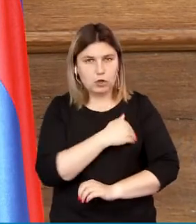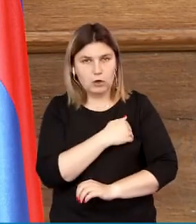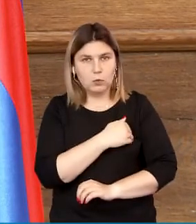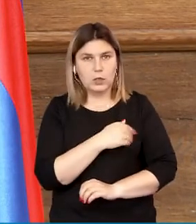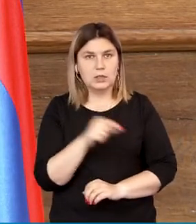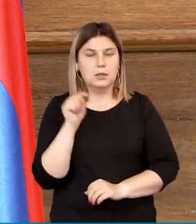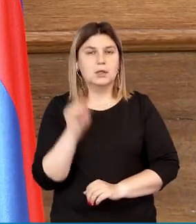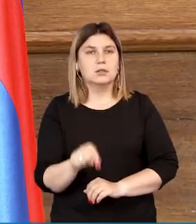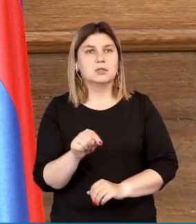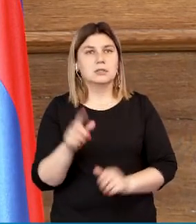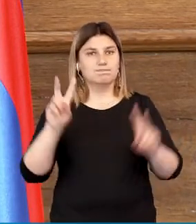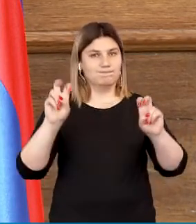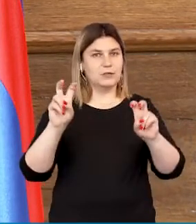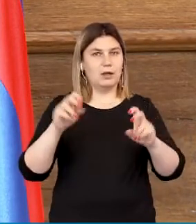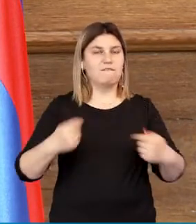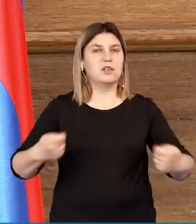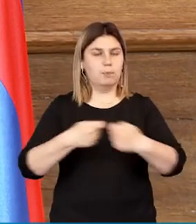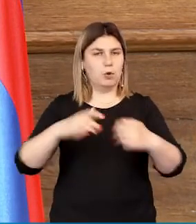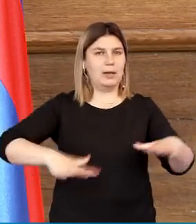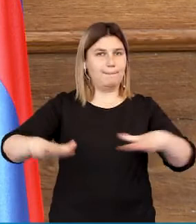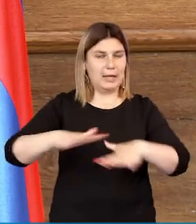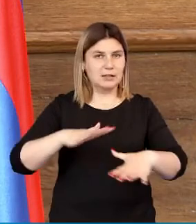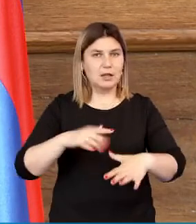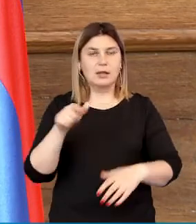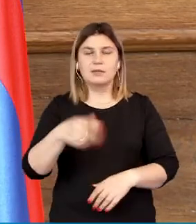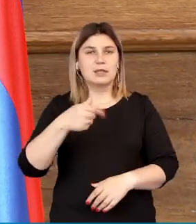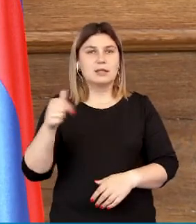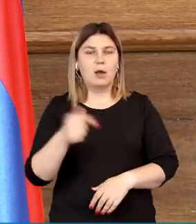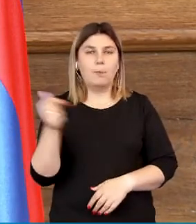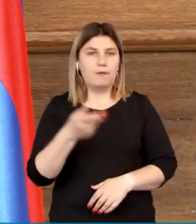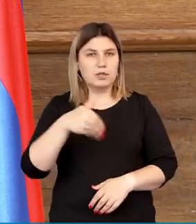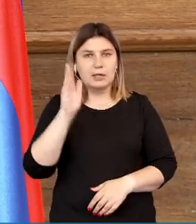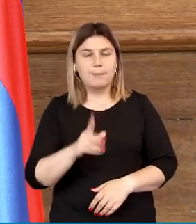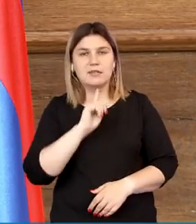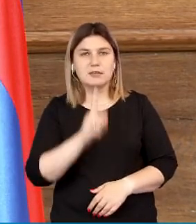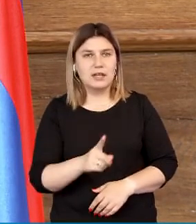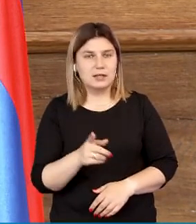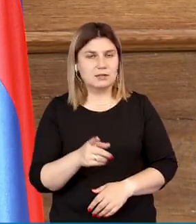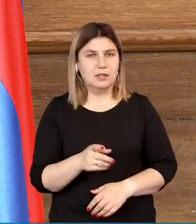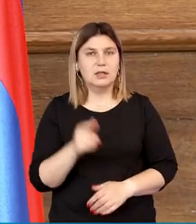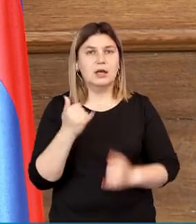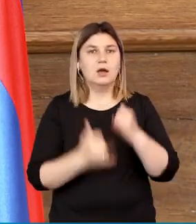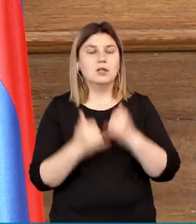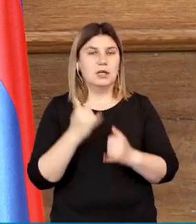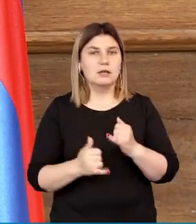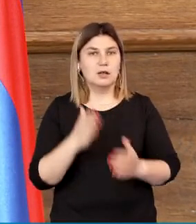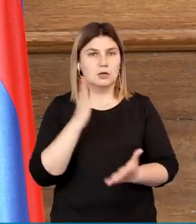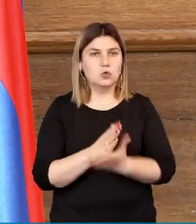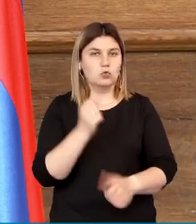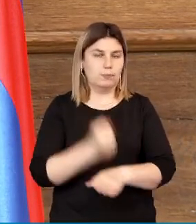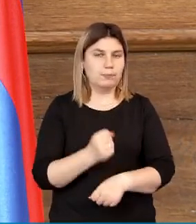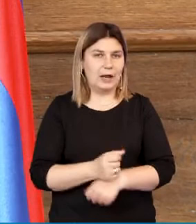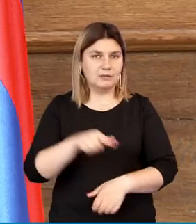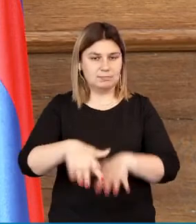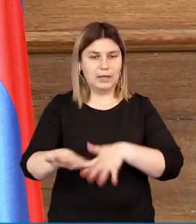tych, nazwijmy to, przestrzeniach wspólnych. Natomiast tego obowiązku nie będzie, ani zalecenia nie będzie, jeżeli chodzi o już pracę